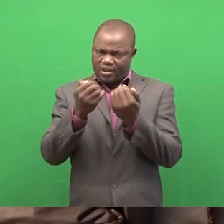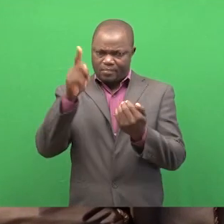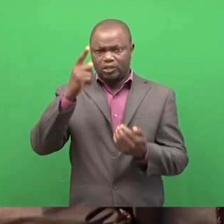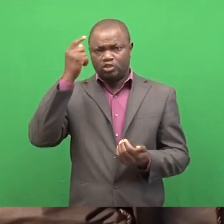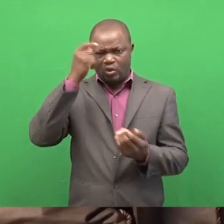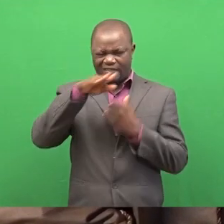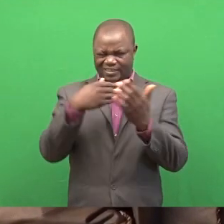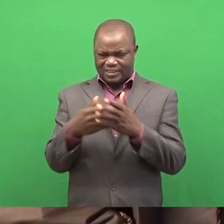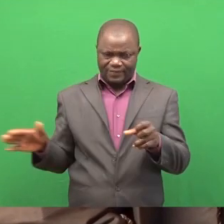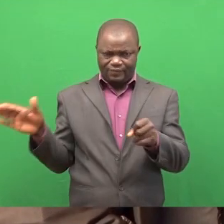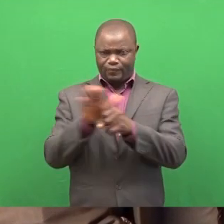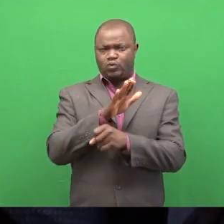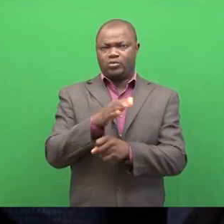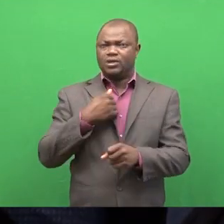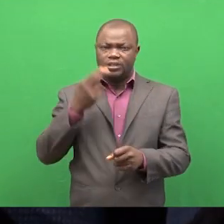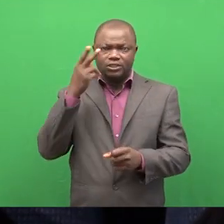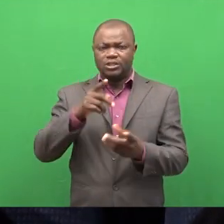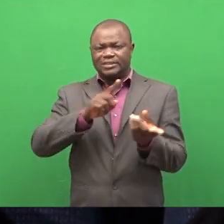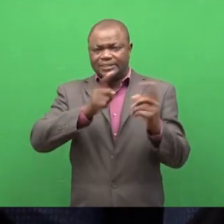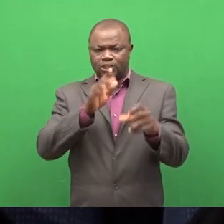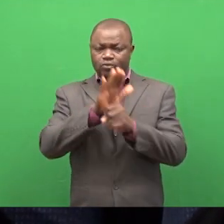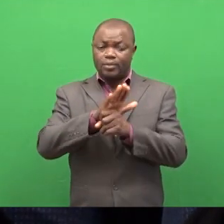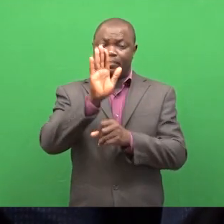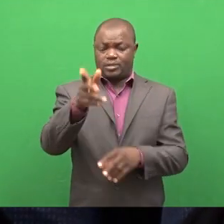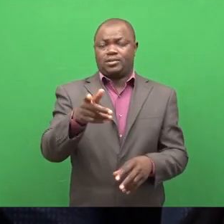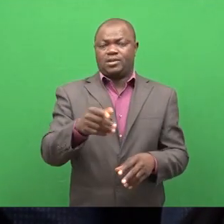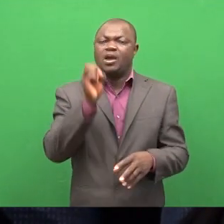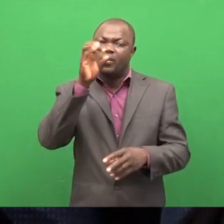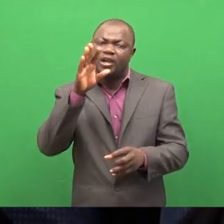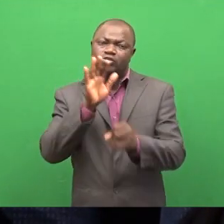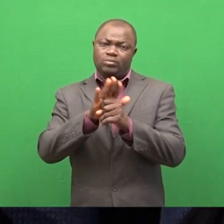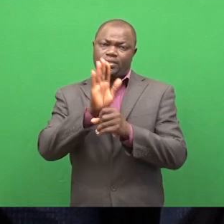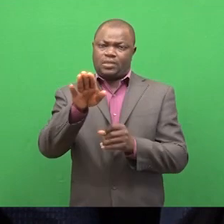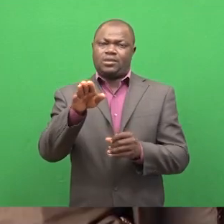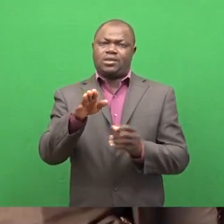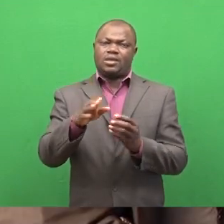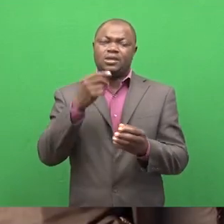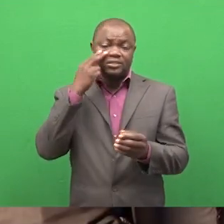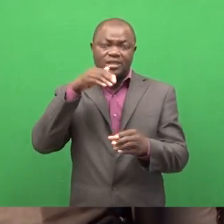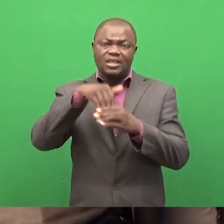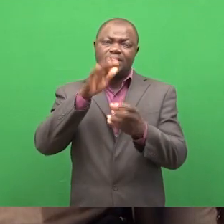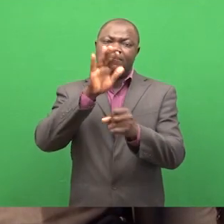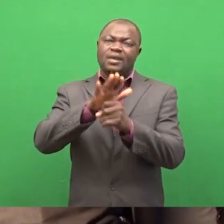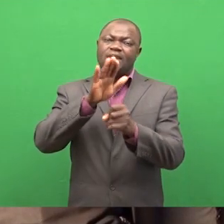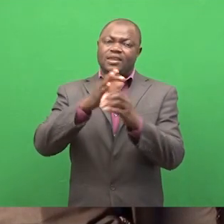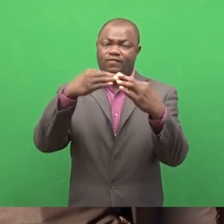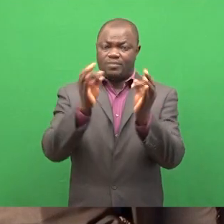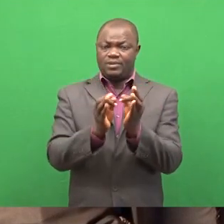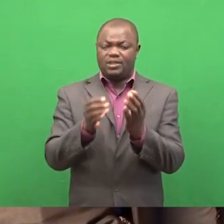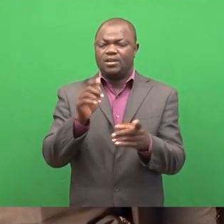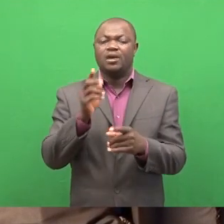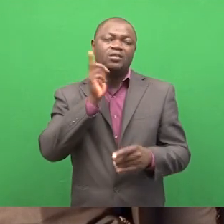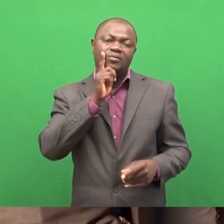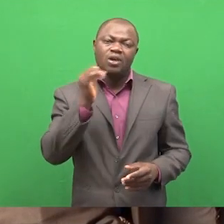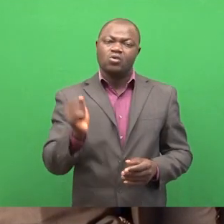zvechokwadi tiri kusangana nendufu tiri kusangana neurwere mukatarisa misha yakawanda ka masara vana gogo